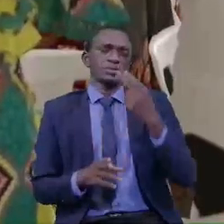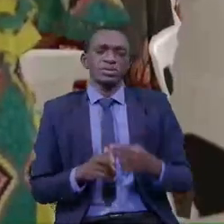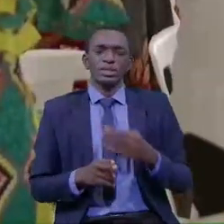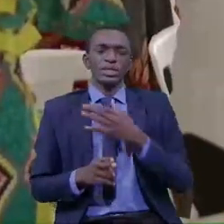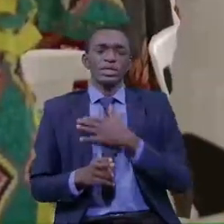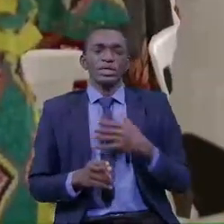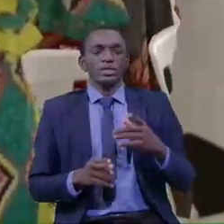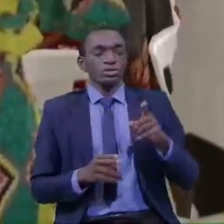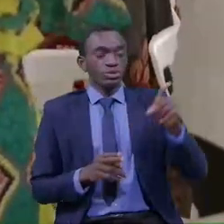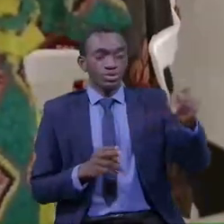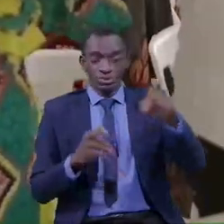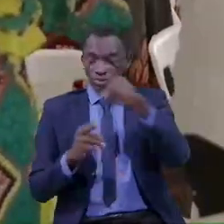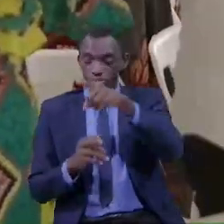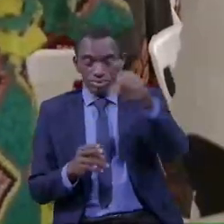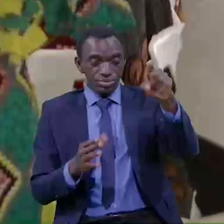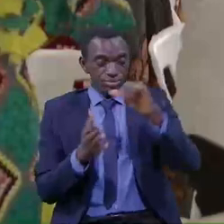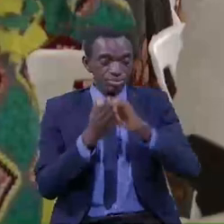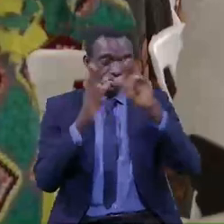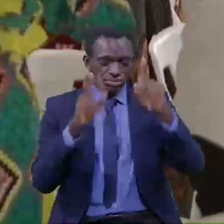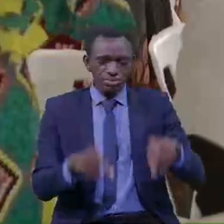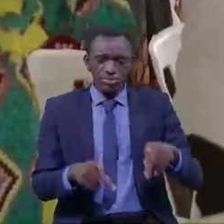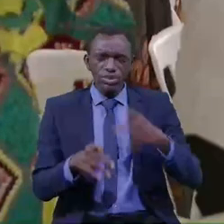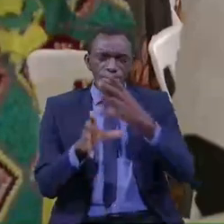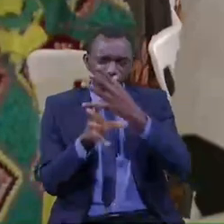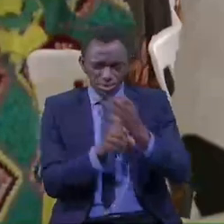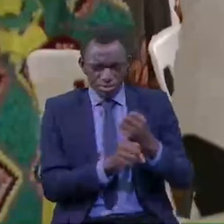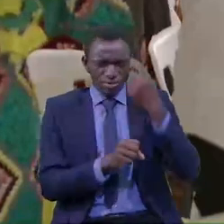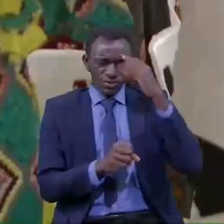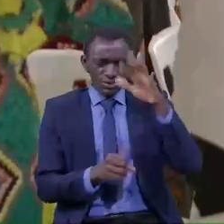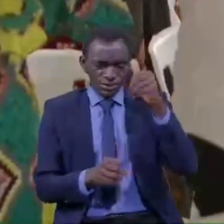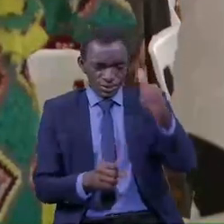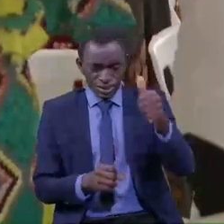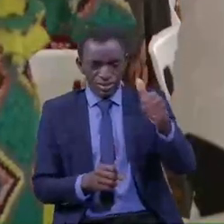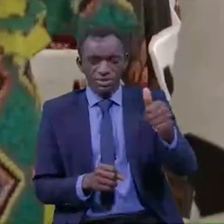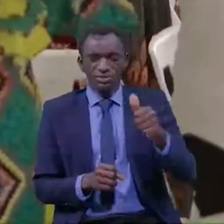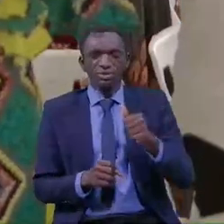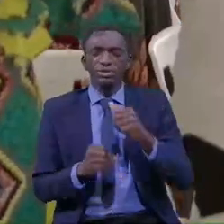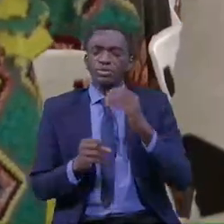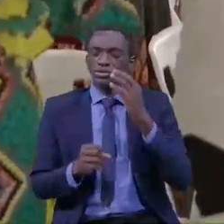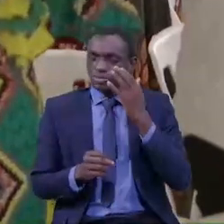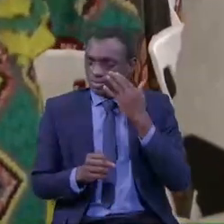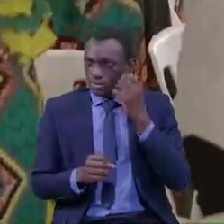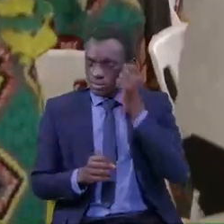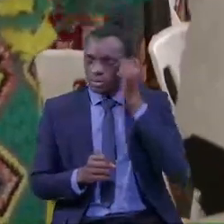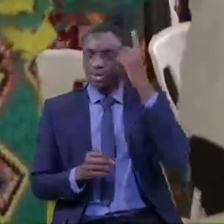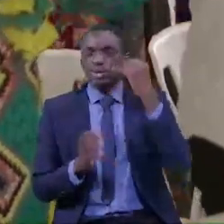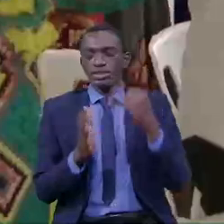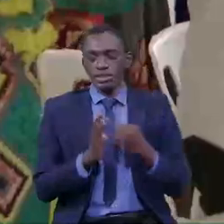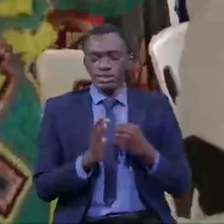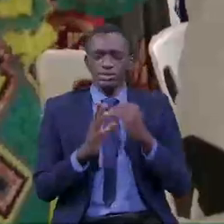En cette personne là-bas en particulier, réclame-la pour toi. Perçois-la.